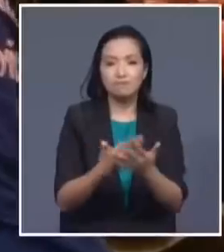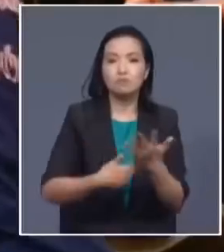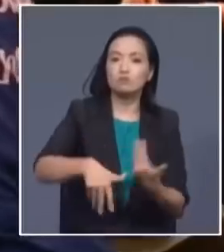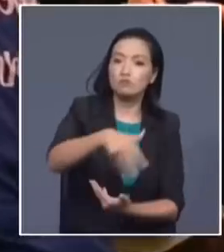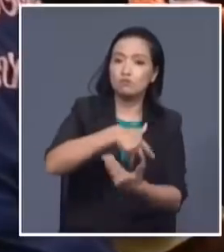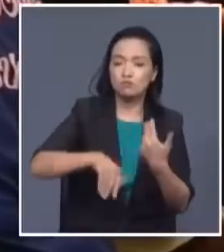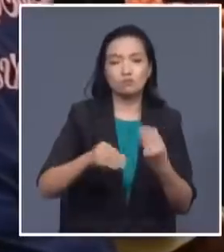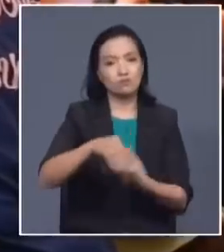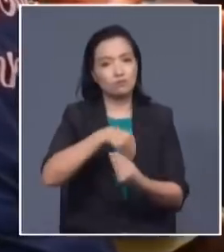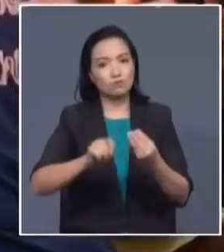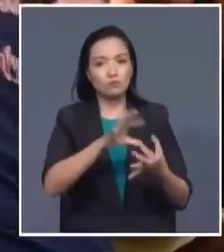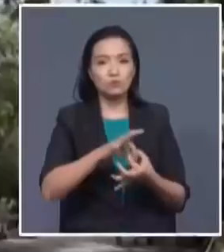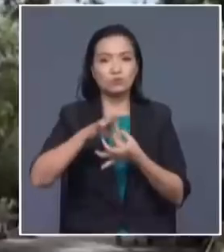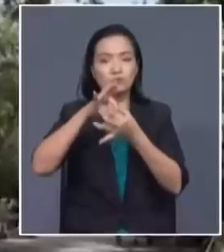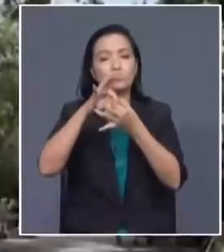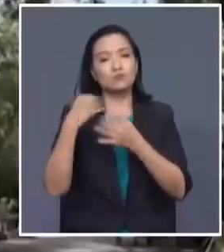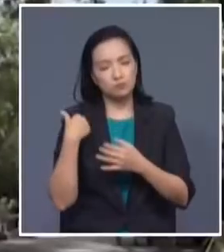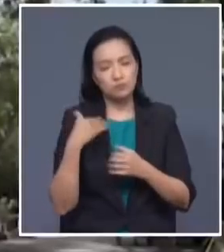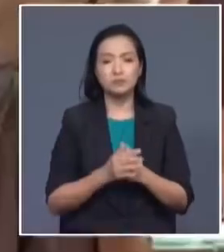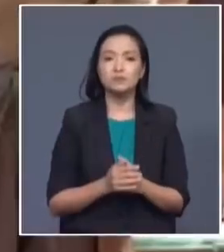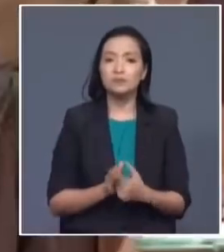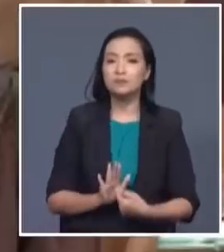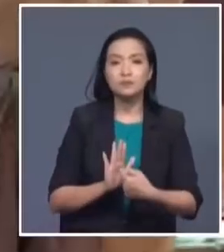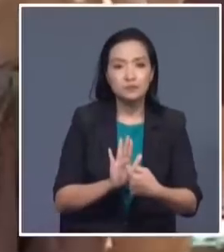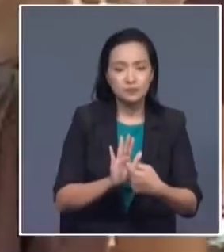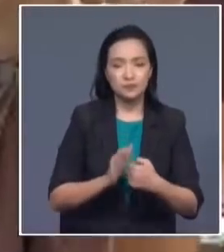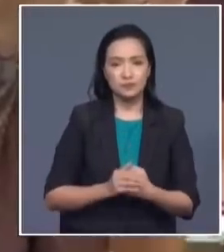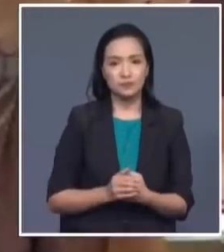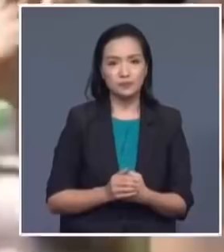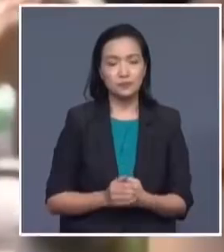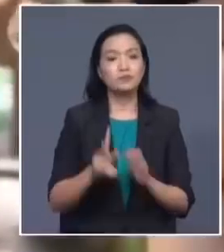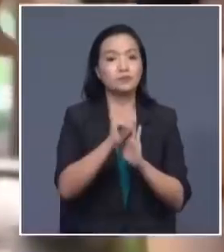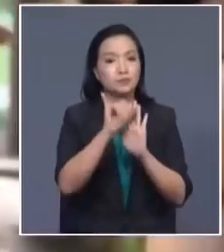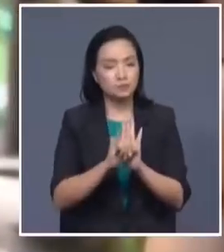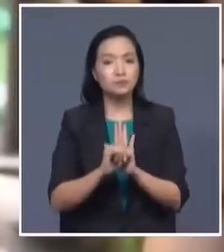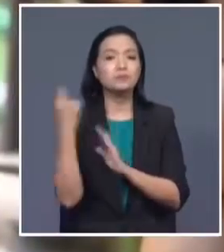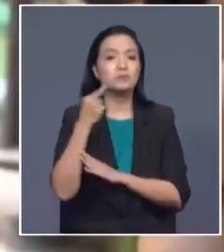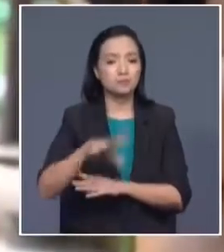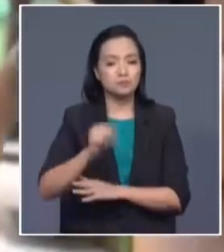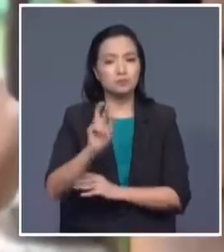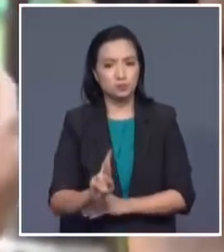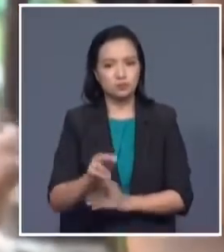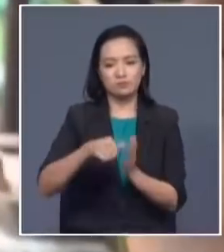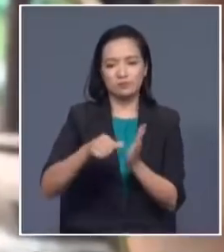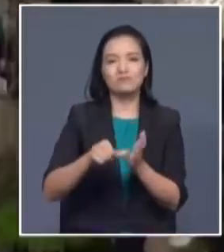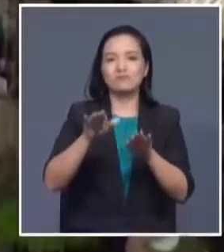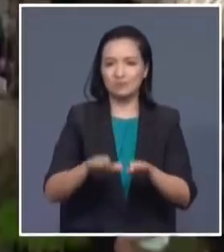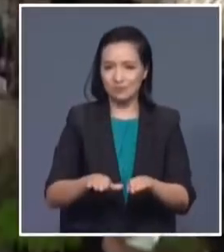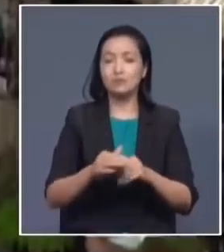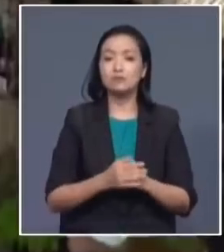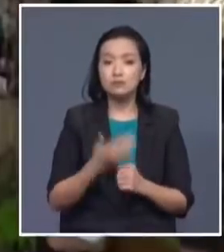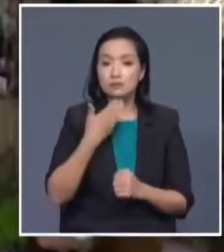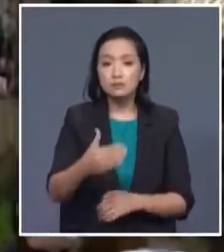จในทุกระดับตลอดห่วงโซ่อุปทานอาทินโยบายเที่ยวเมืองรองลดหย่อนภาษีได้ตลอด